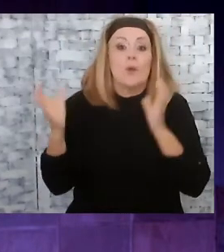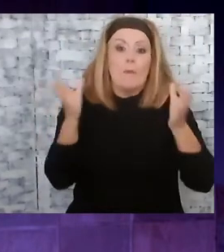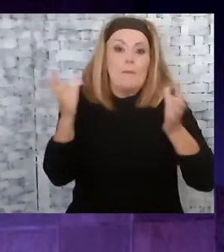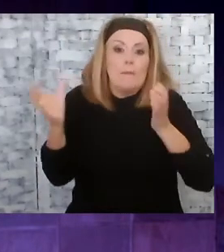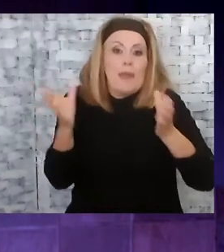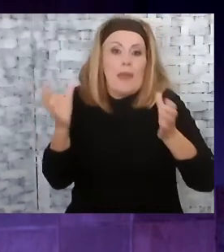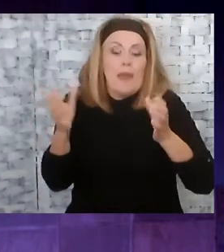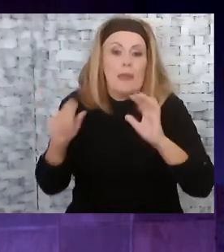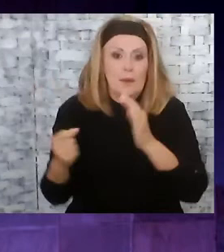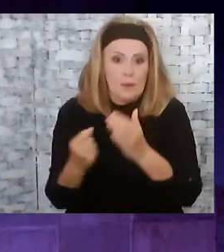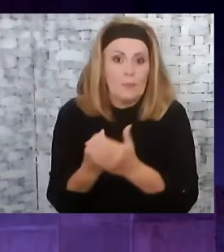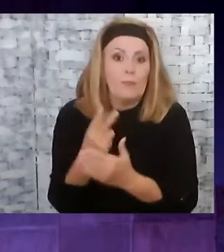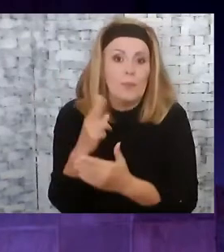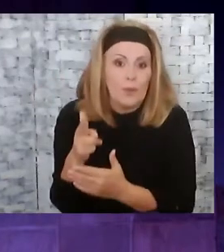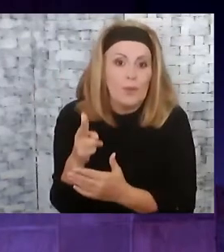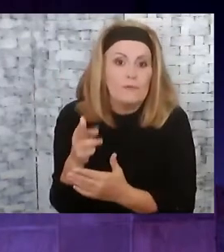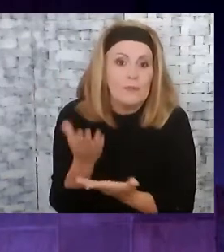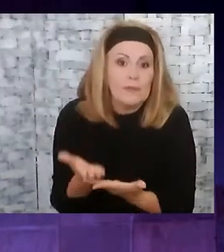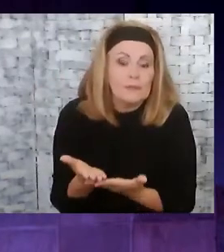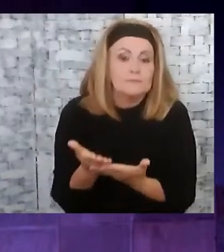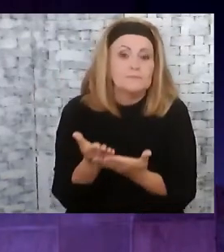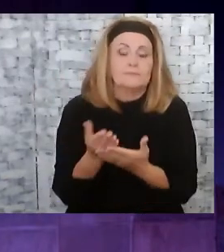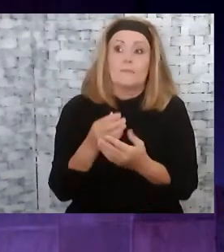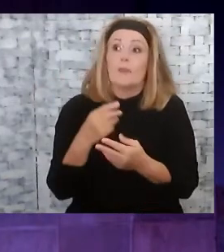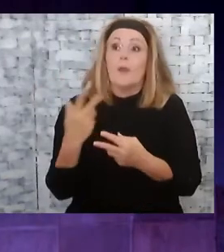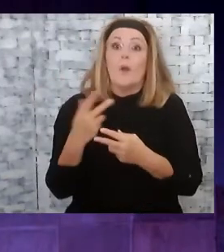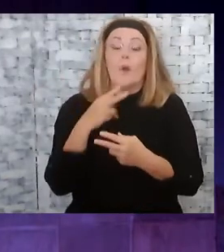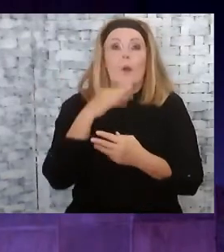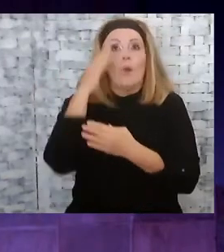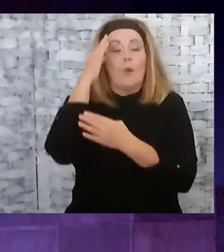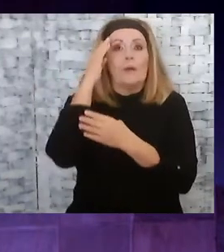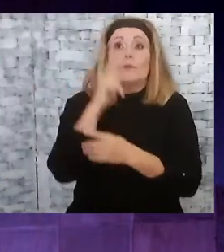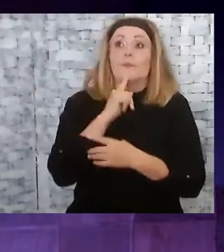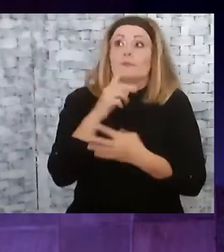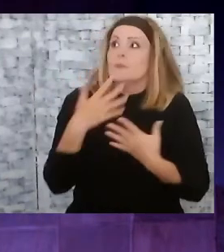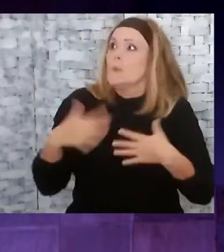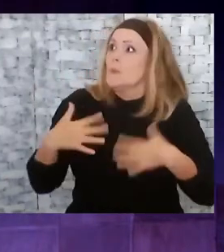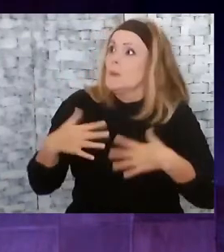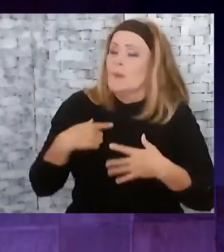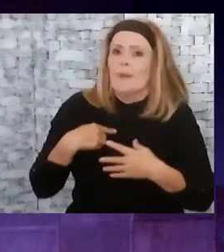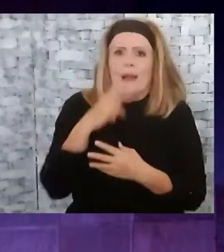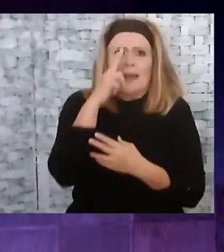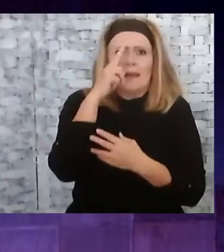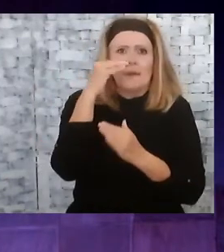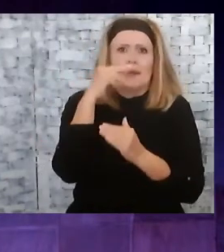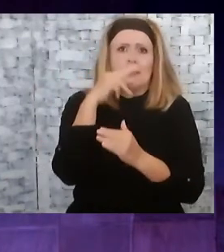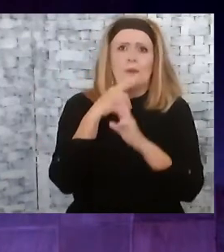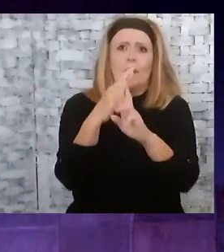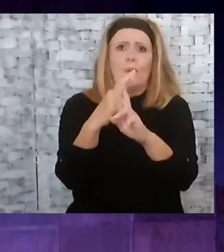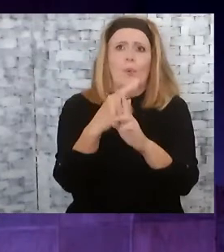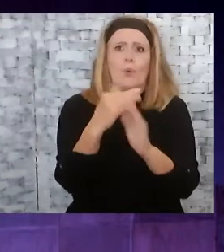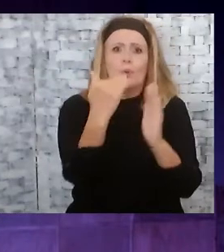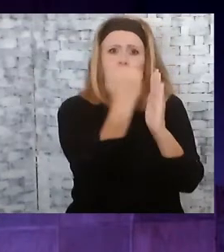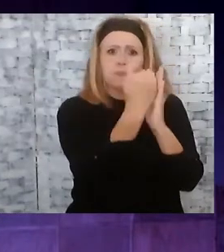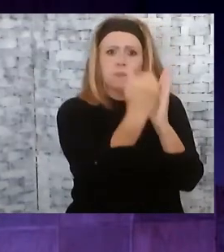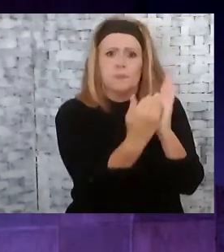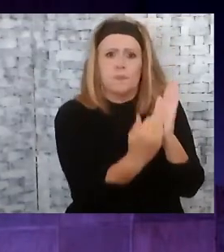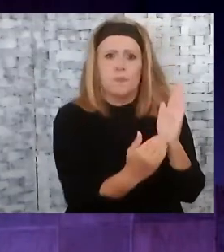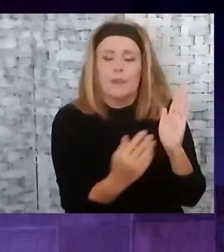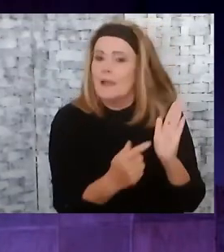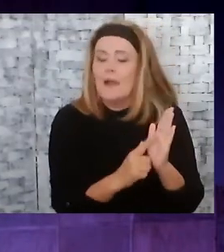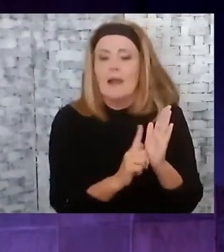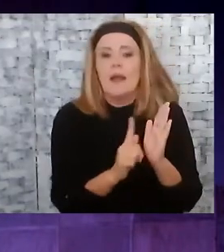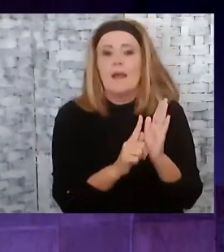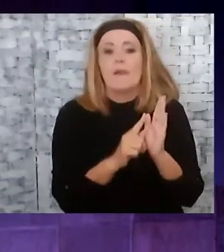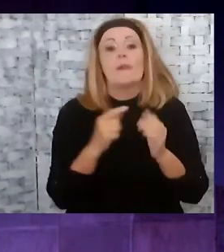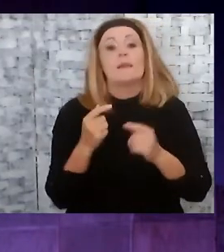En baie keer hoor ons die toets as, rapport, nee, ek gaan dop, of gaan ek deurkom. Dis nie so'n woordjie nie, dis 'n